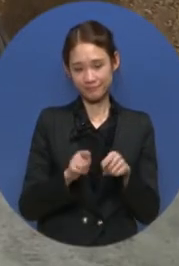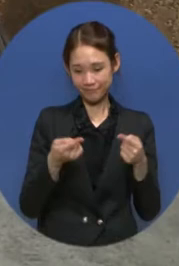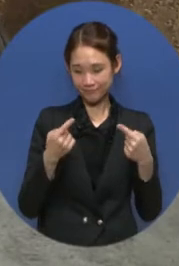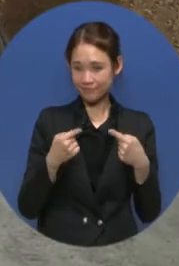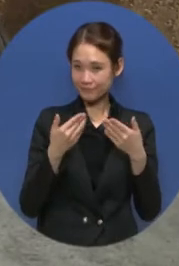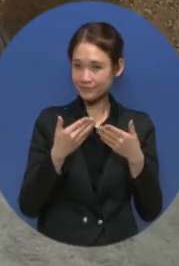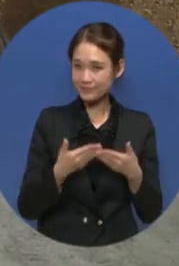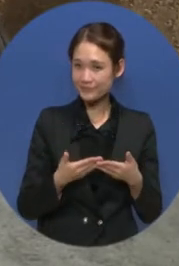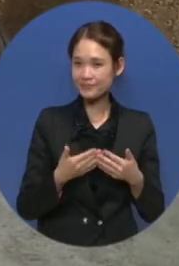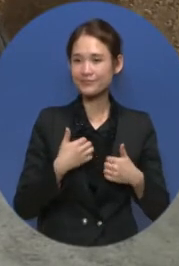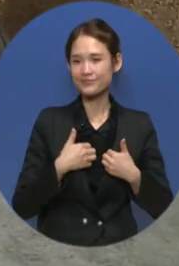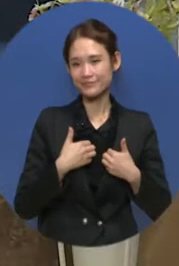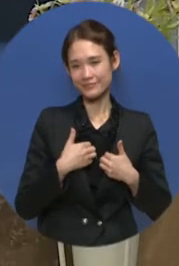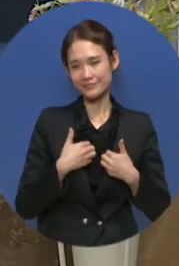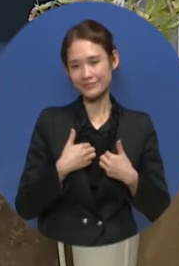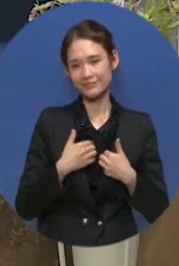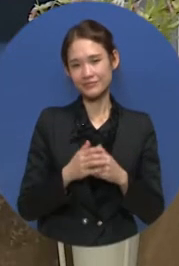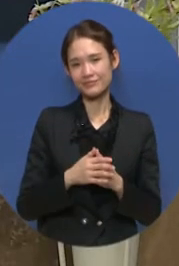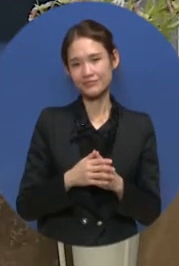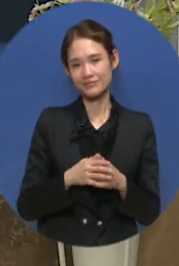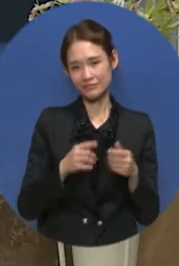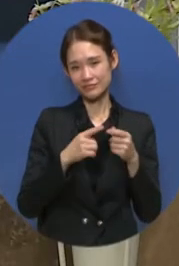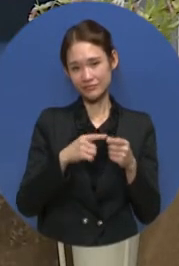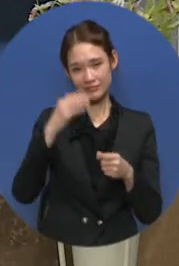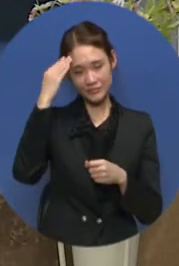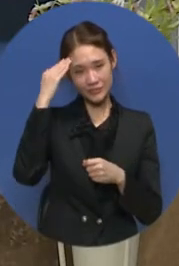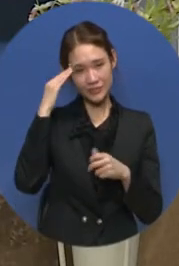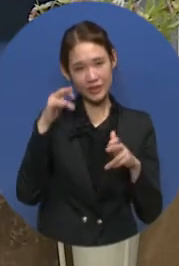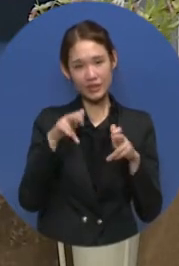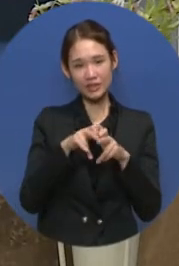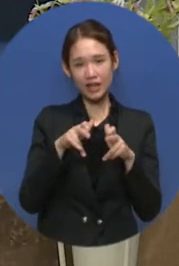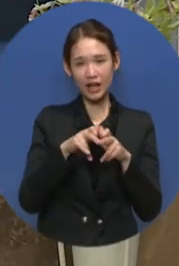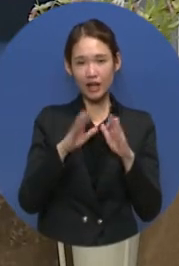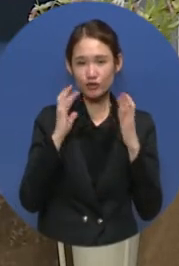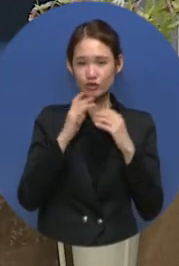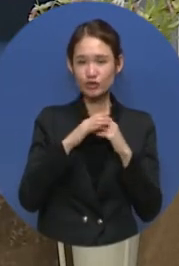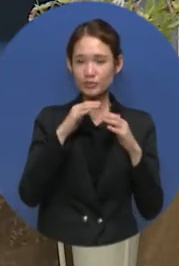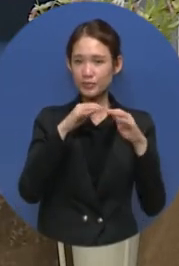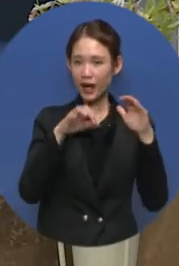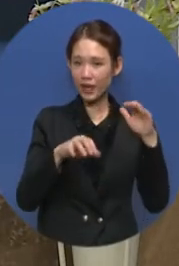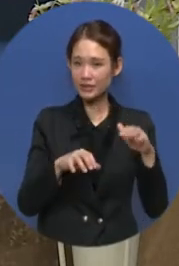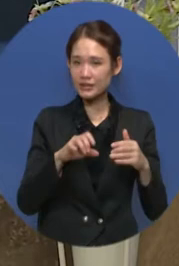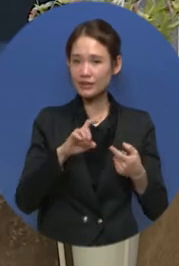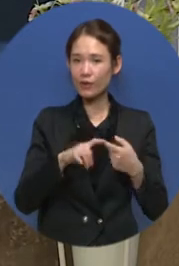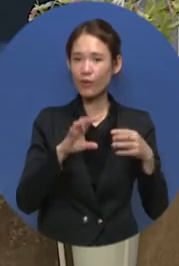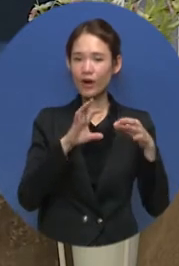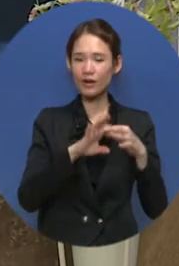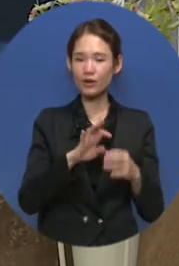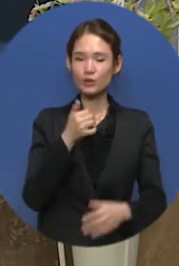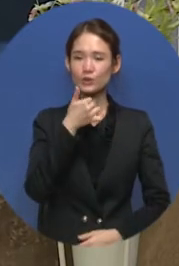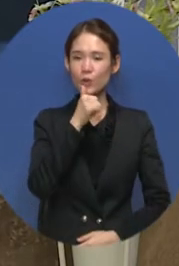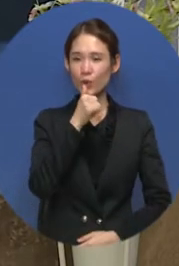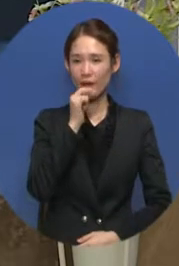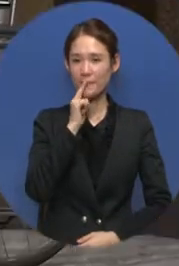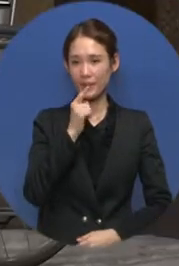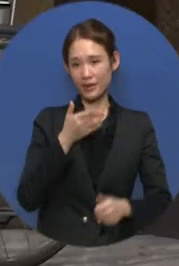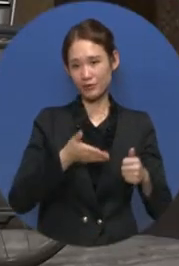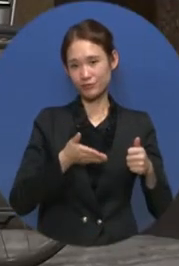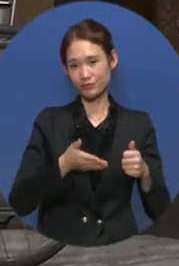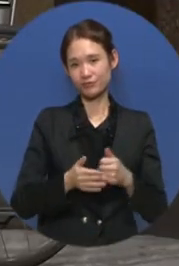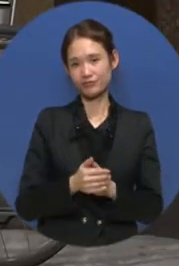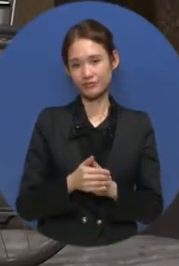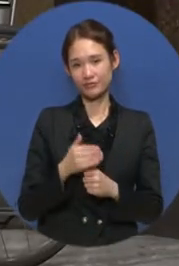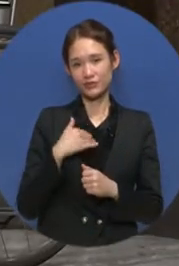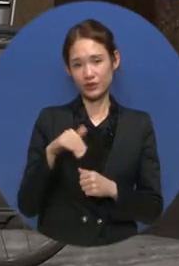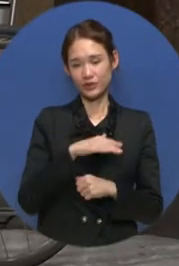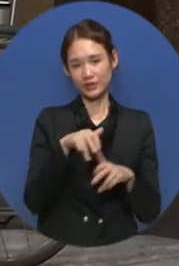굉장히 반가운데요. 예. 먼저 그러면 한국 장애우 마을이 어떤 곳인지 소개 예. 말씀 부탁드리겠습니다. 저희